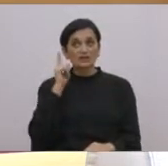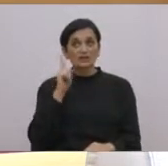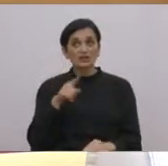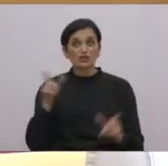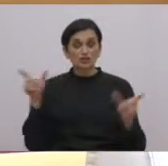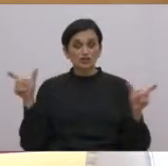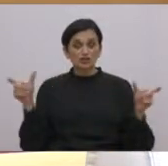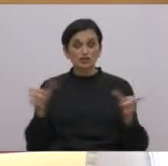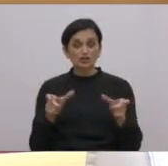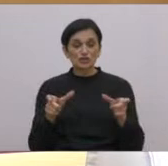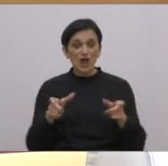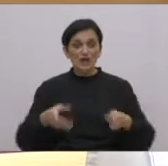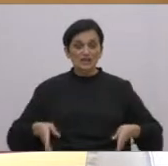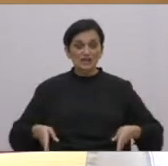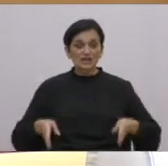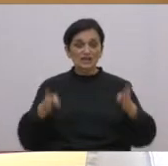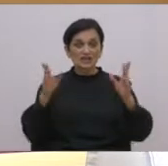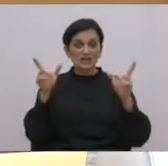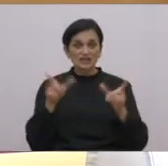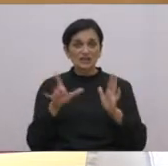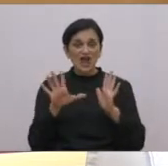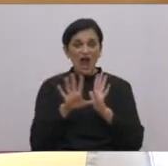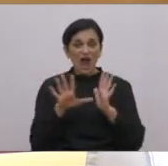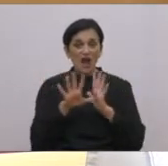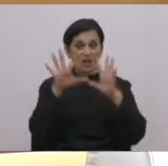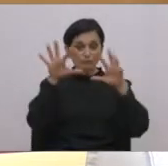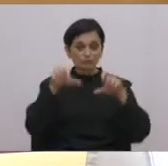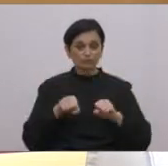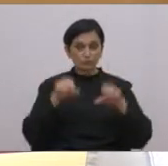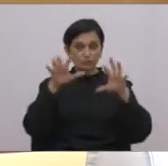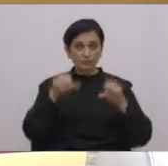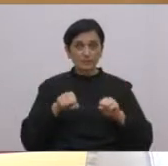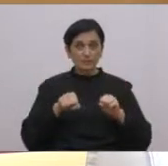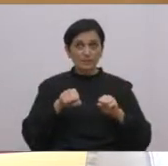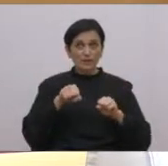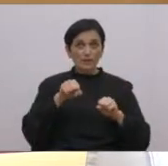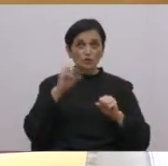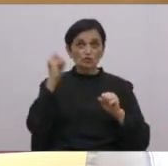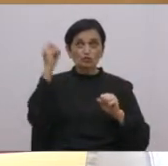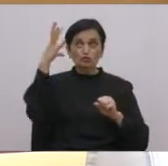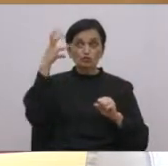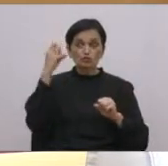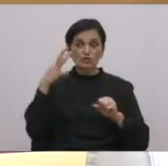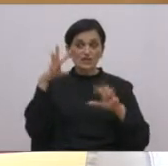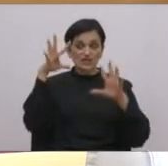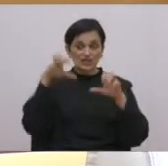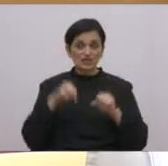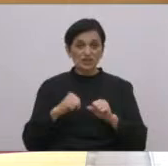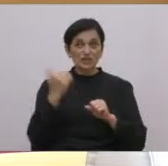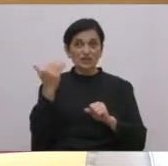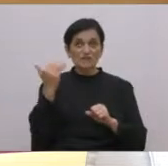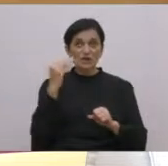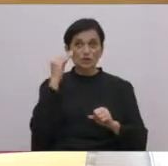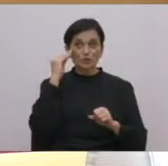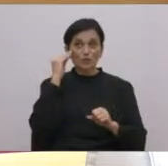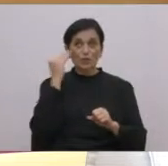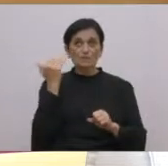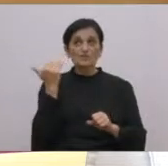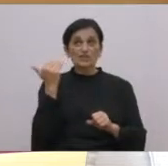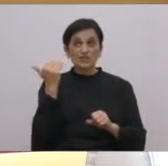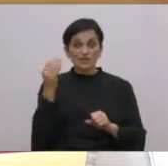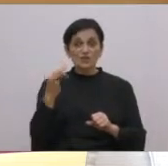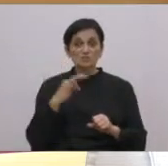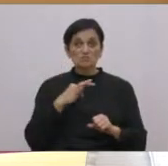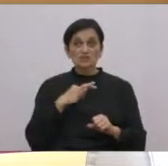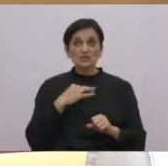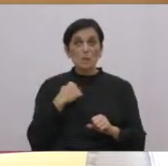ჩაკეტილია მთლიანად ტრასები, ელექტროენერგია ითიშება შუქნიშნები, ამიტომ თქვენი მოსაზრება ხა თქვენმა კი მაშინ